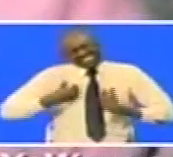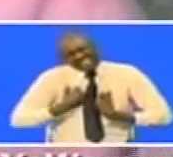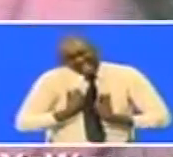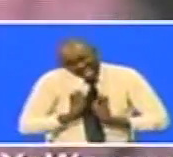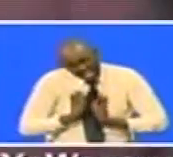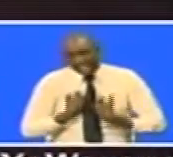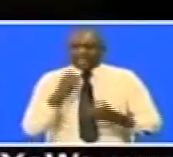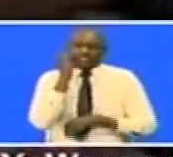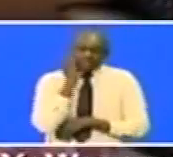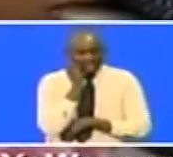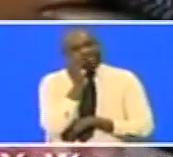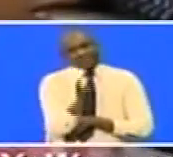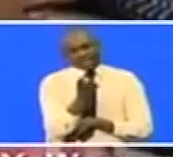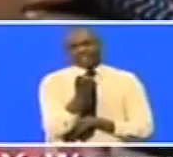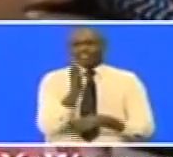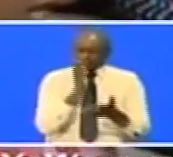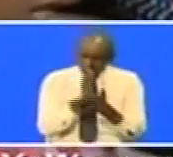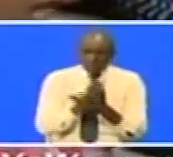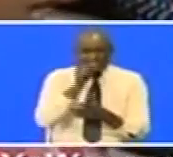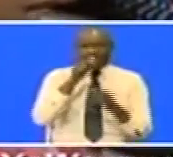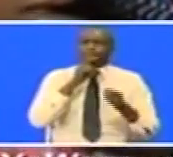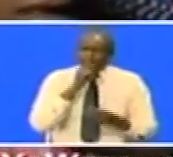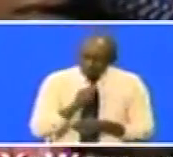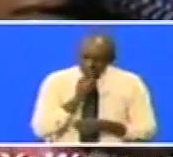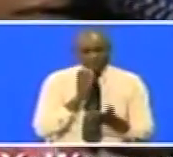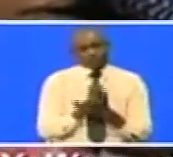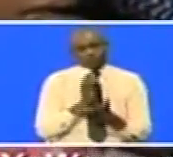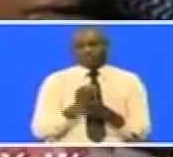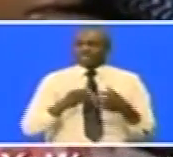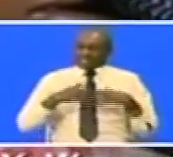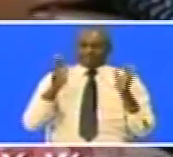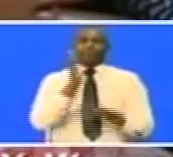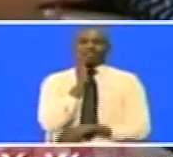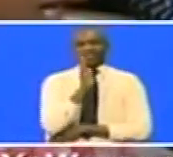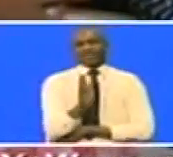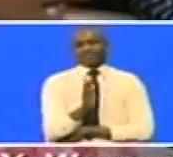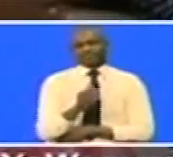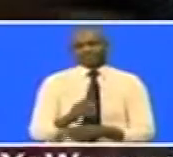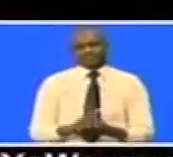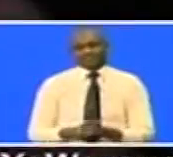ndefu ya kusikitisha kwa kijana aliyetegemewa sana na mama mzazi.